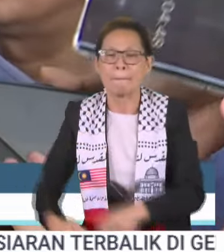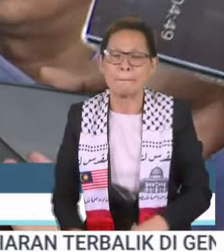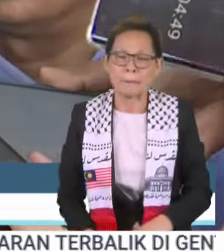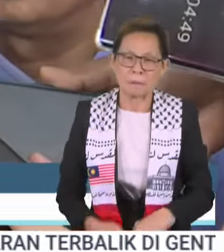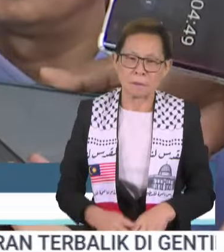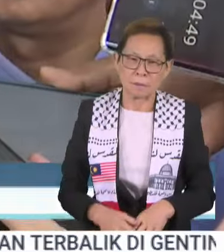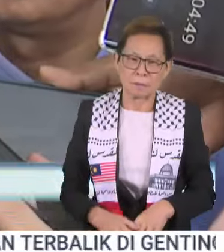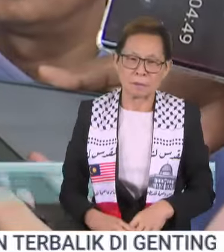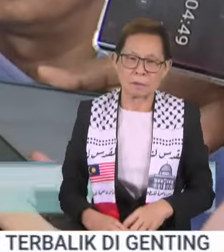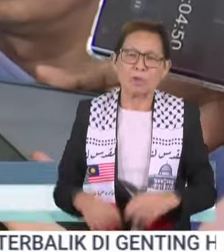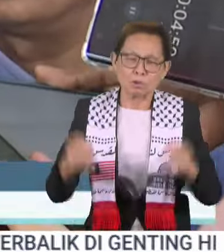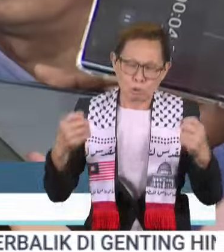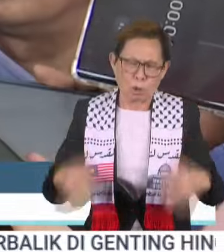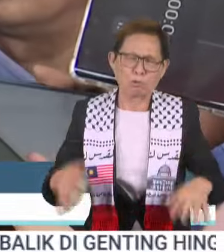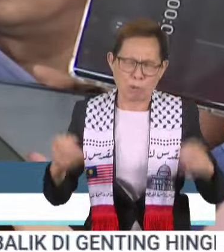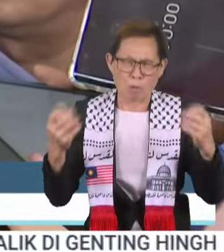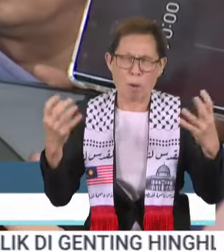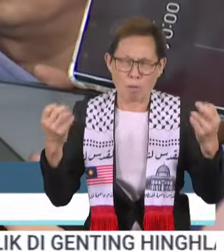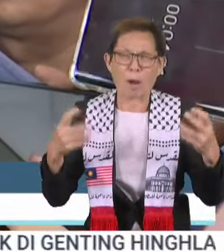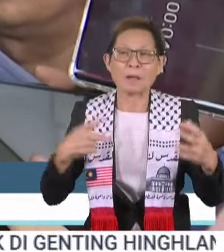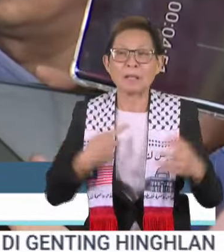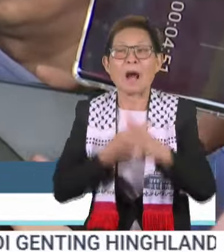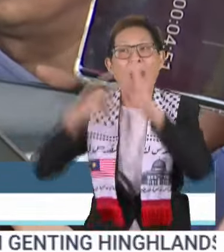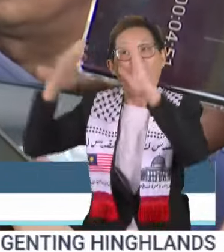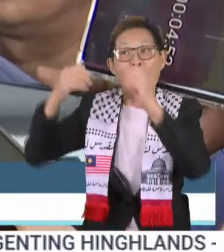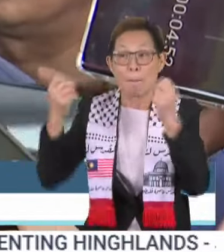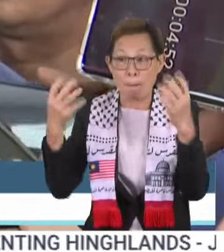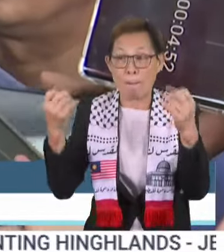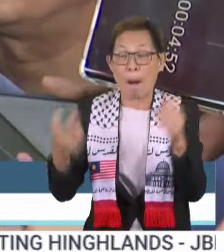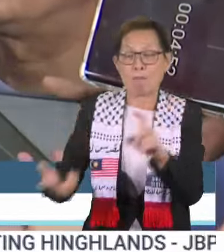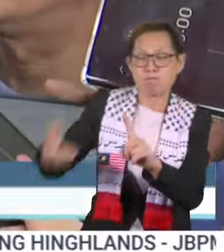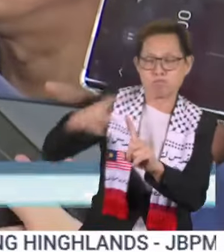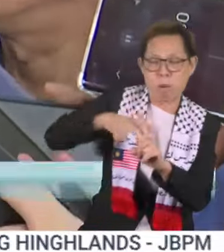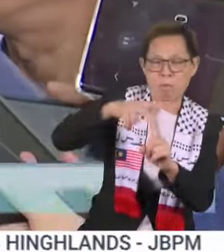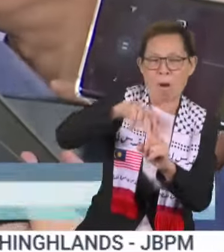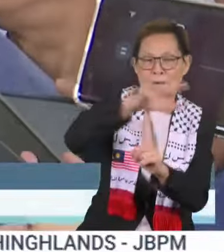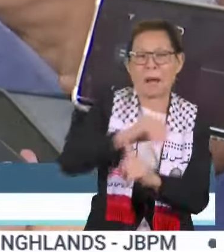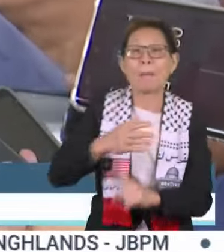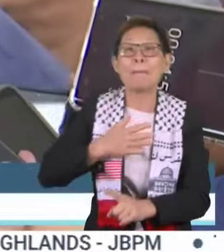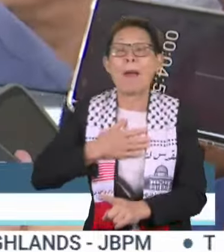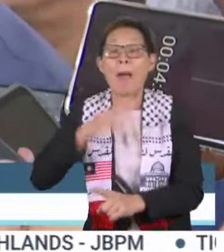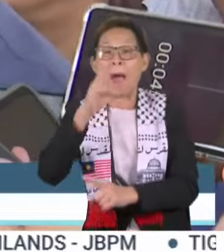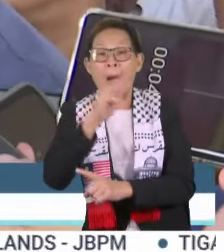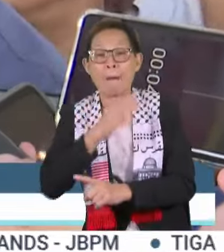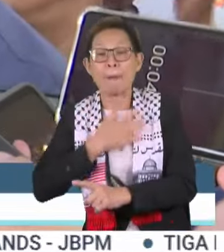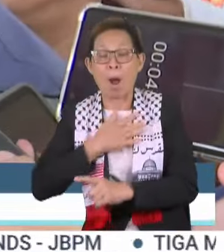Jadi ini dah ramailah. Kita harap ramai lagi akan memohon dan pihak kementerian akan